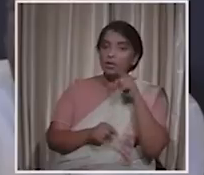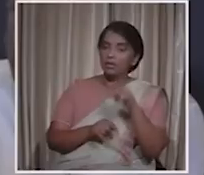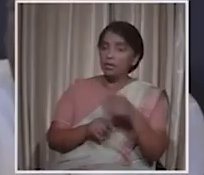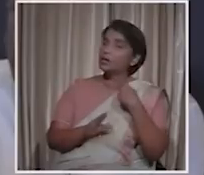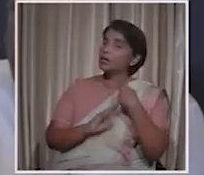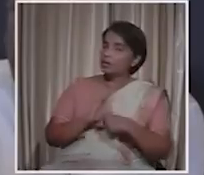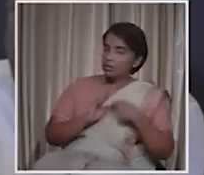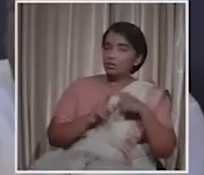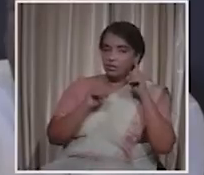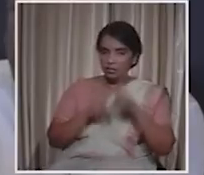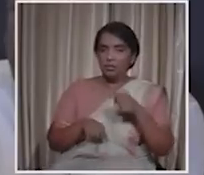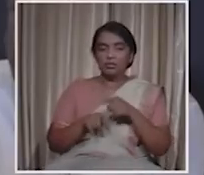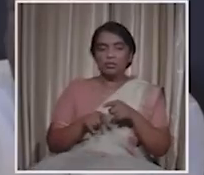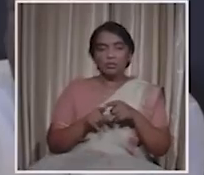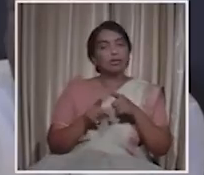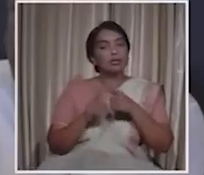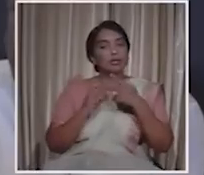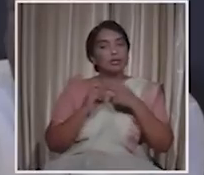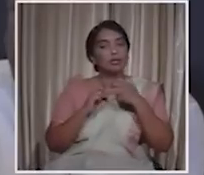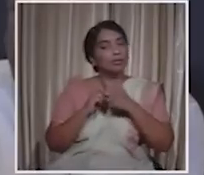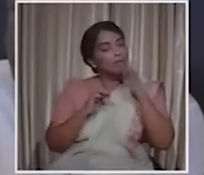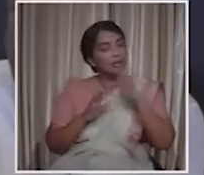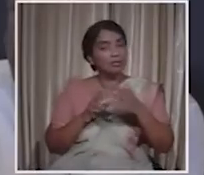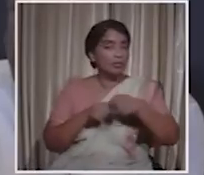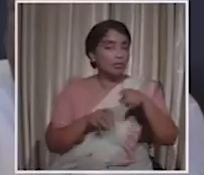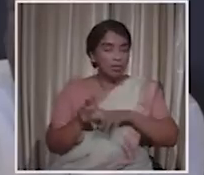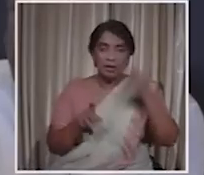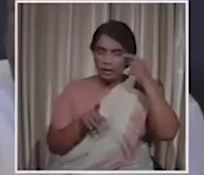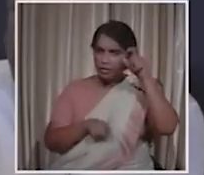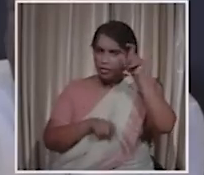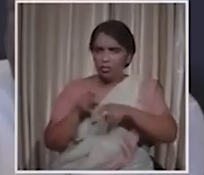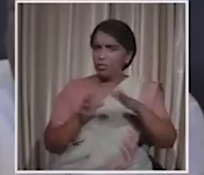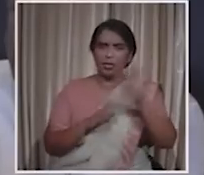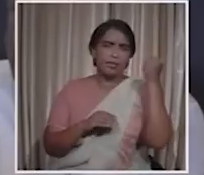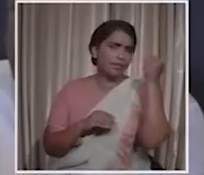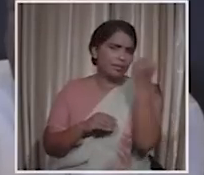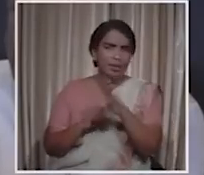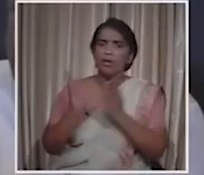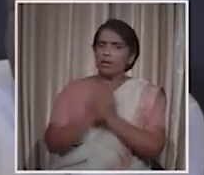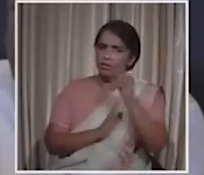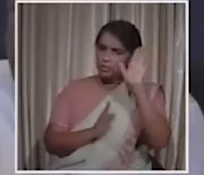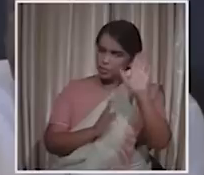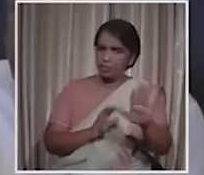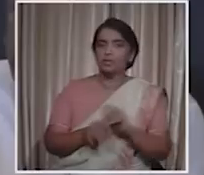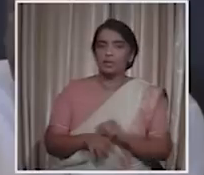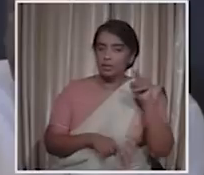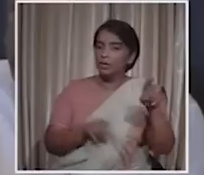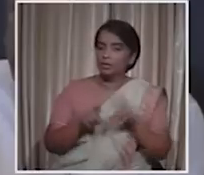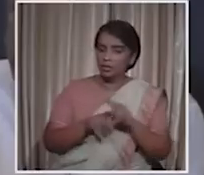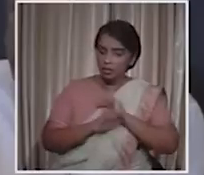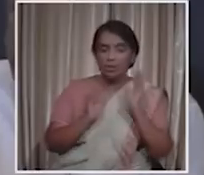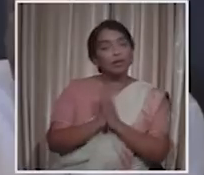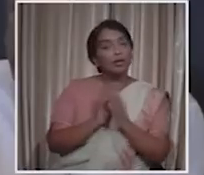රට මෙවැනි තත්ත්වයකට ඇදවැටීමට මූලික වූයි සිතන අයව ප්‍රතික්ෂය කිරීමේ අයිතියත් ඔබට හිමි වෙනවා. ඒත් ඒ සියල්ල